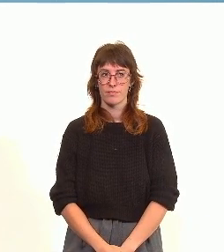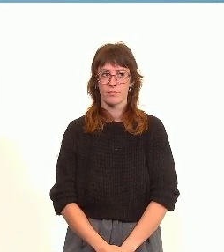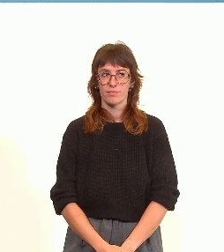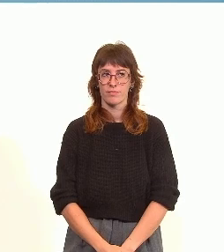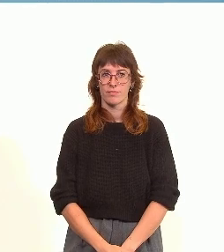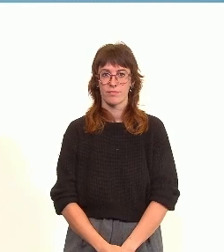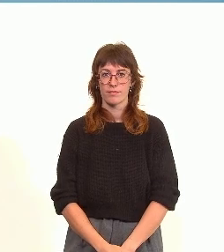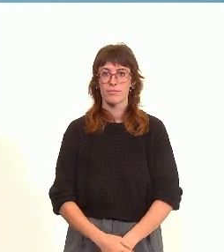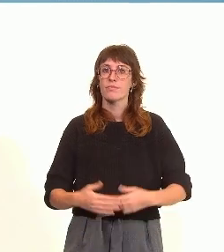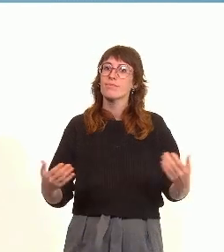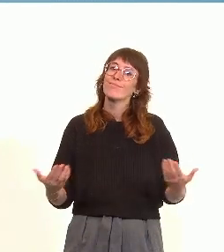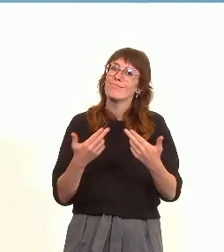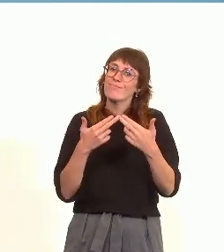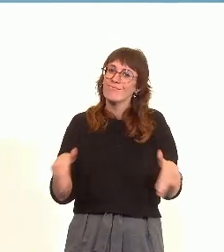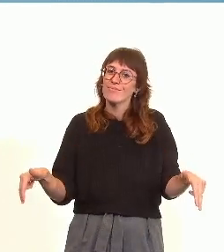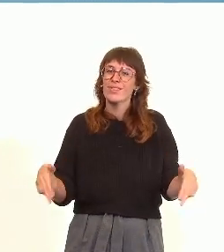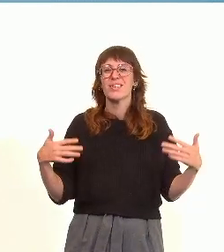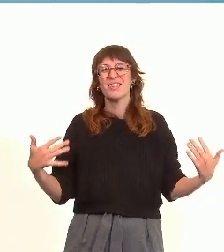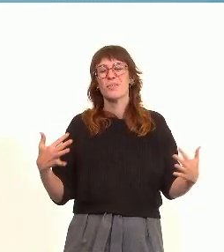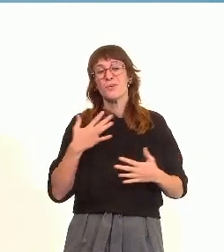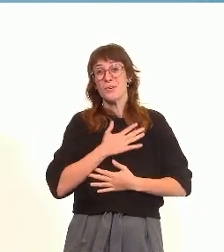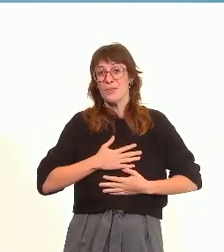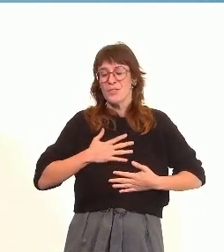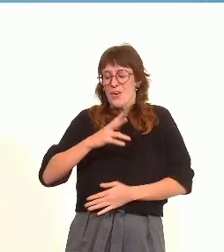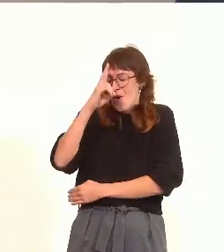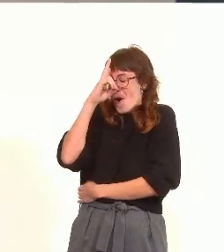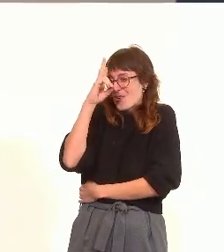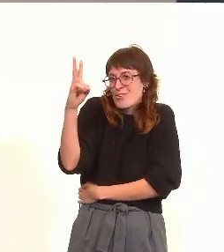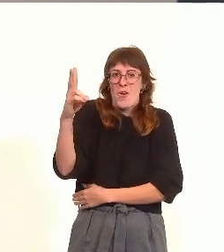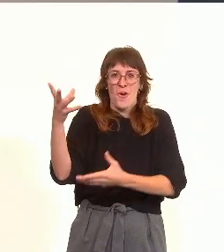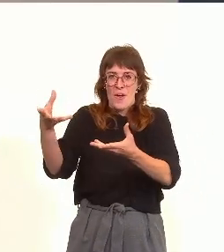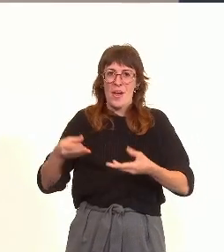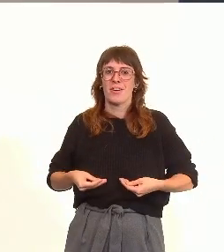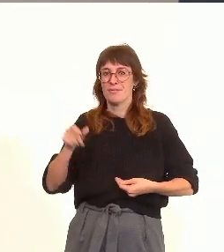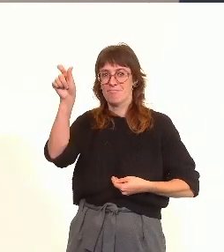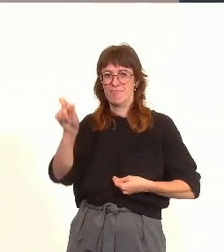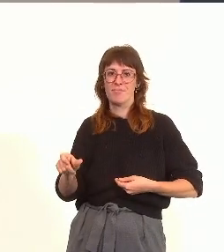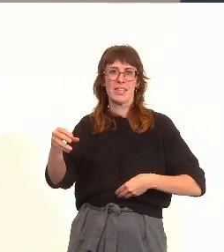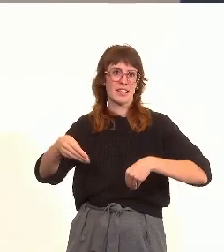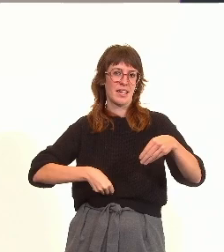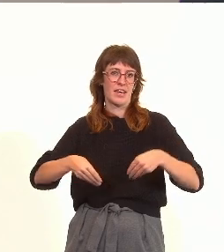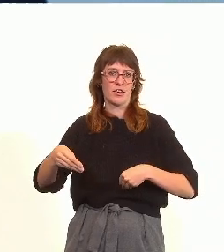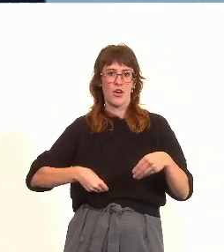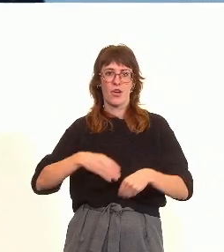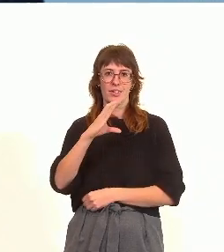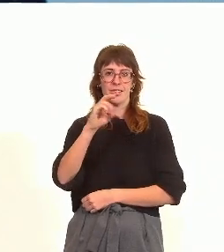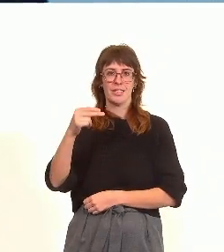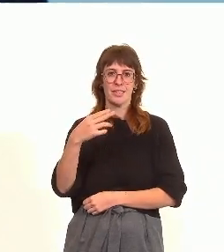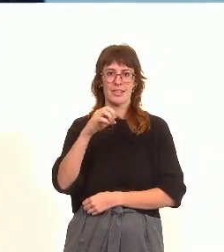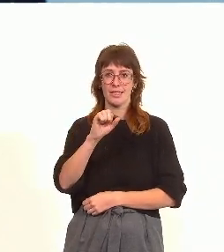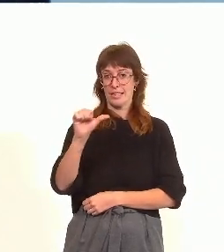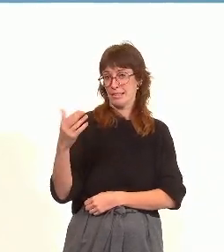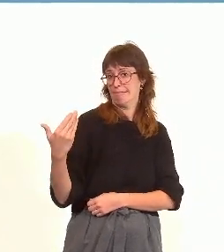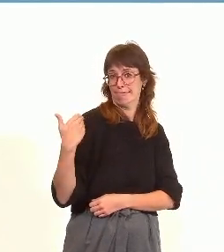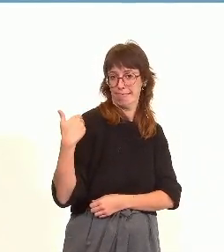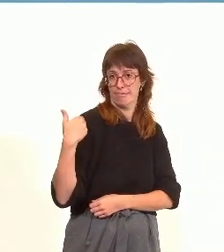Alors pour cette ouverture, j'ai le plaisir, j'ai l'honneur d'accueillir le nouveau directeur de la CNSA, Maëlys Glebaillon. Bonjour. Bonjour Régis, bonjour à